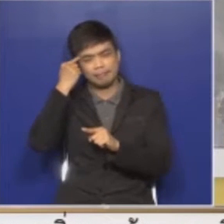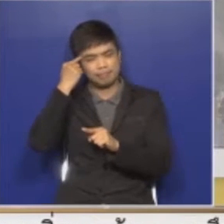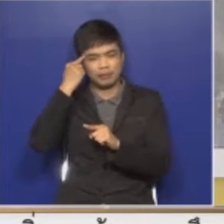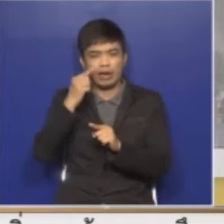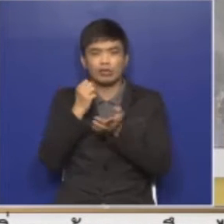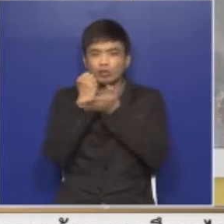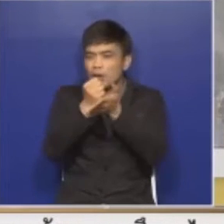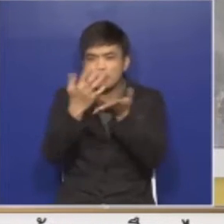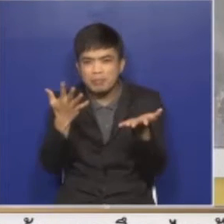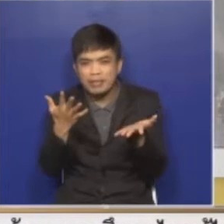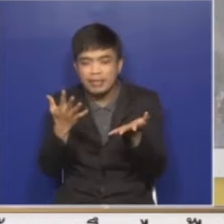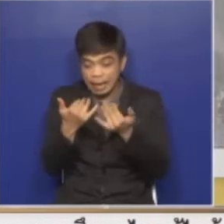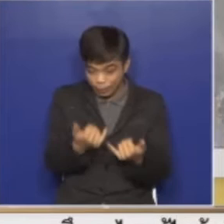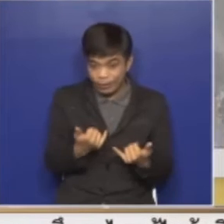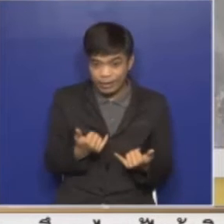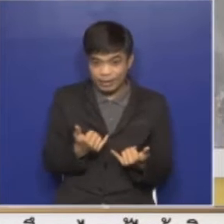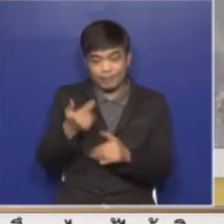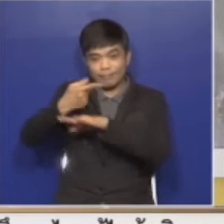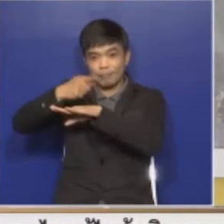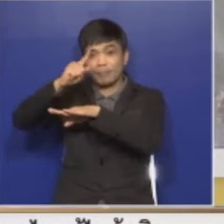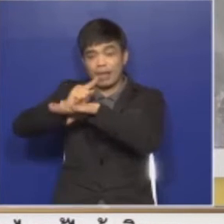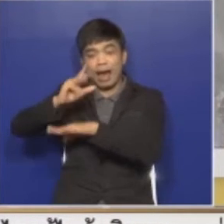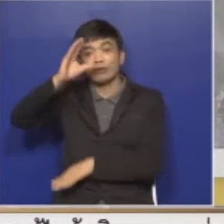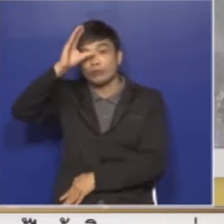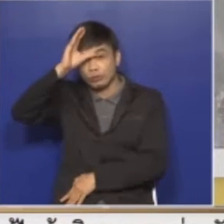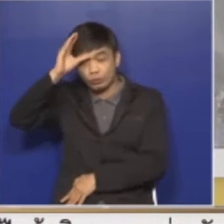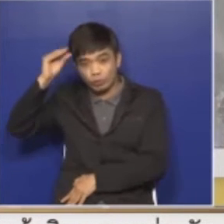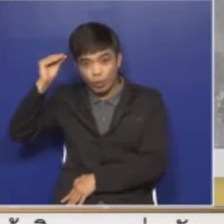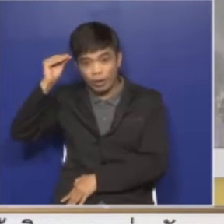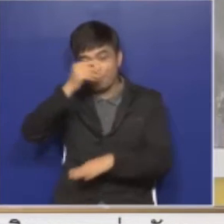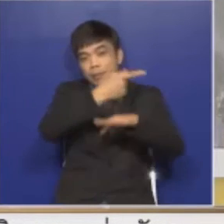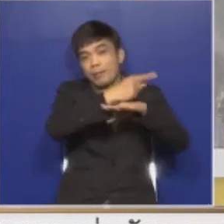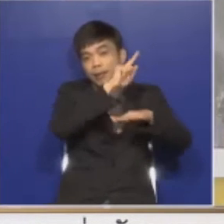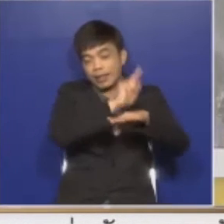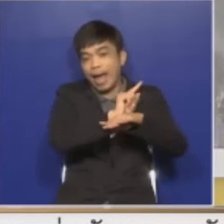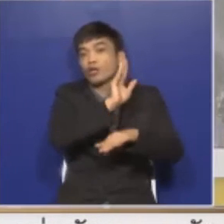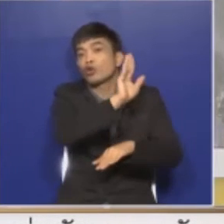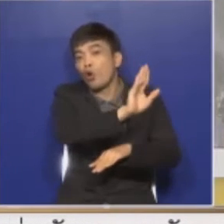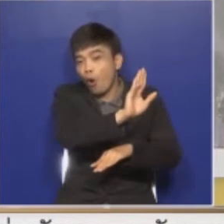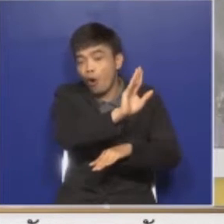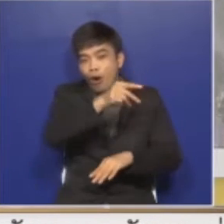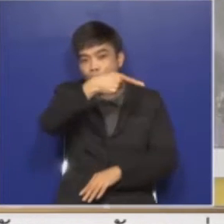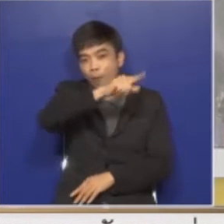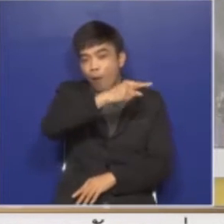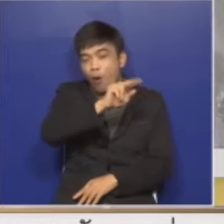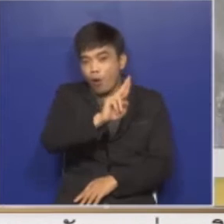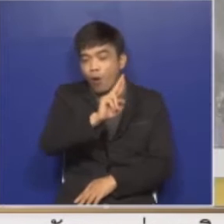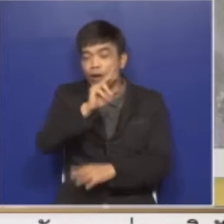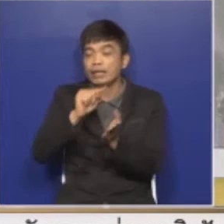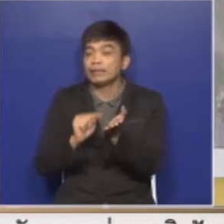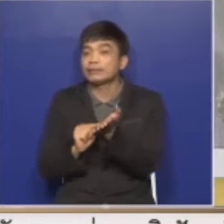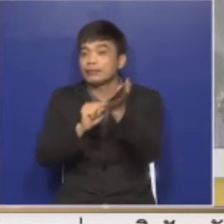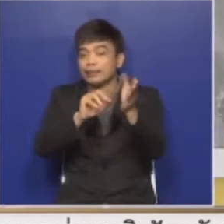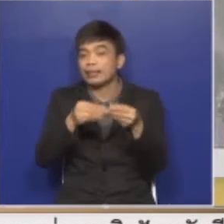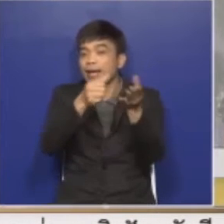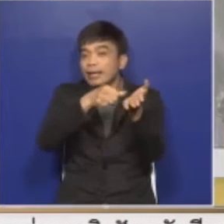นะครับพอท่านประธานชวนซึ่งถือว่าเป็นเอ่อประธานสถาบันด้วยนะครับได้กรุณาเสนอการแก้ปัญหาให้มี